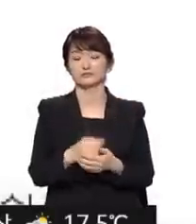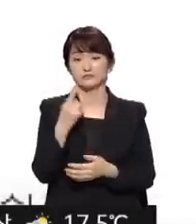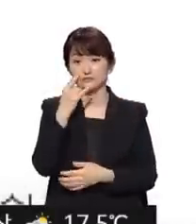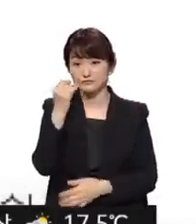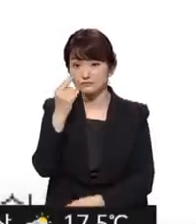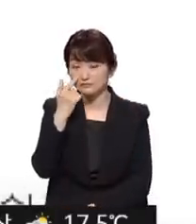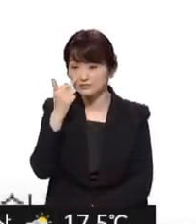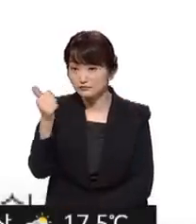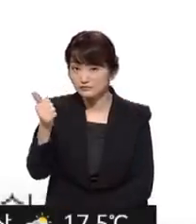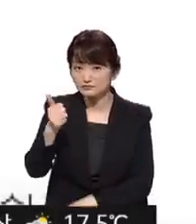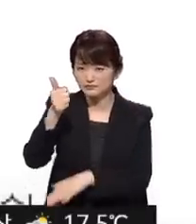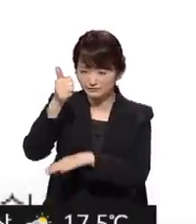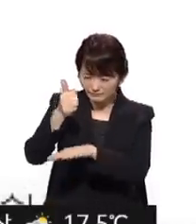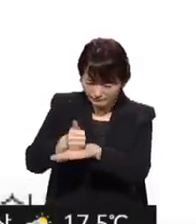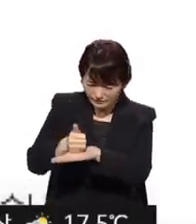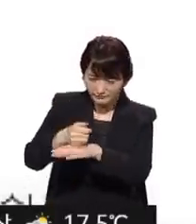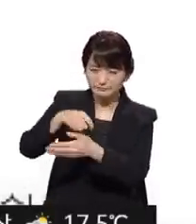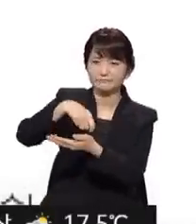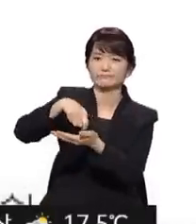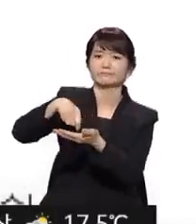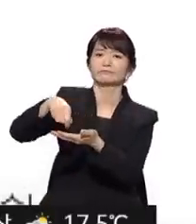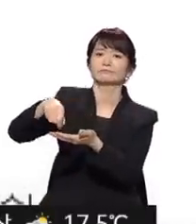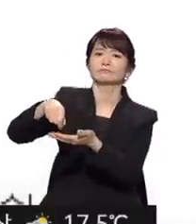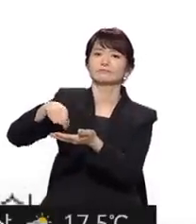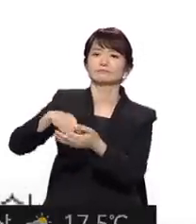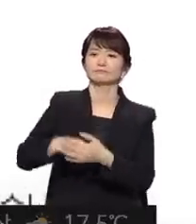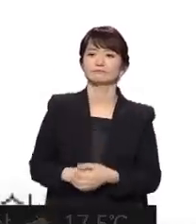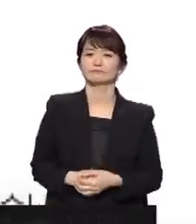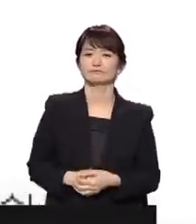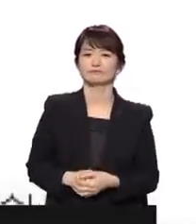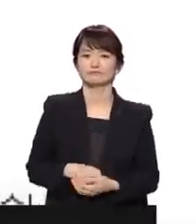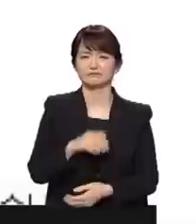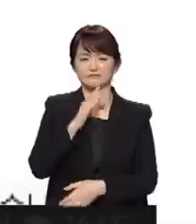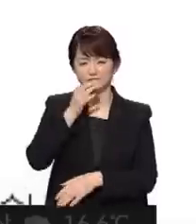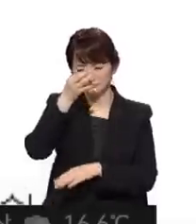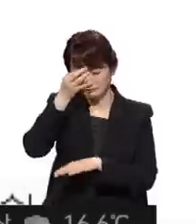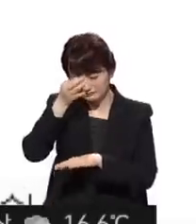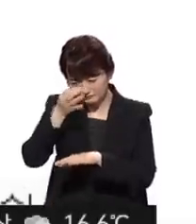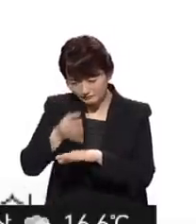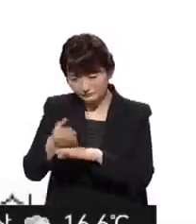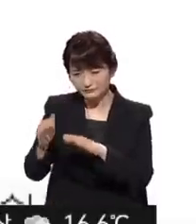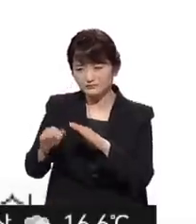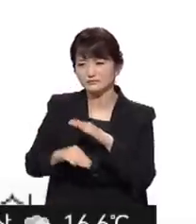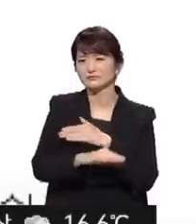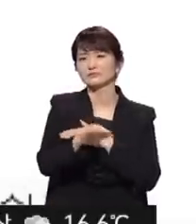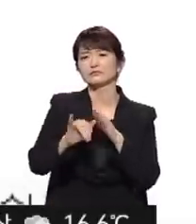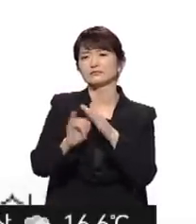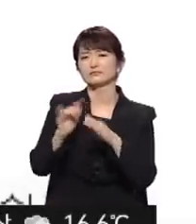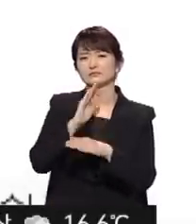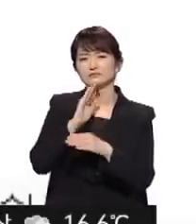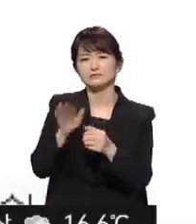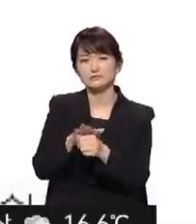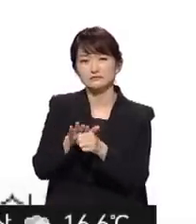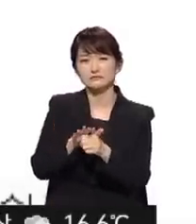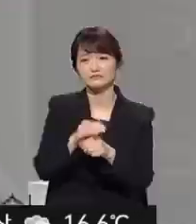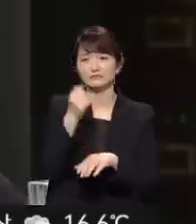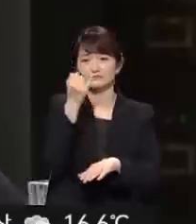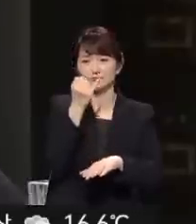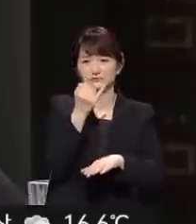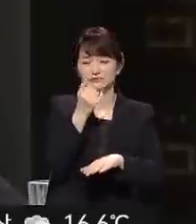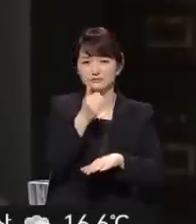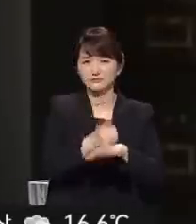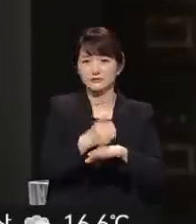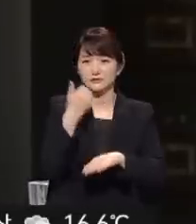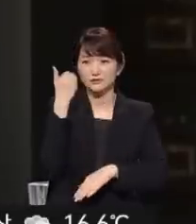아빠한테 마지막으로 유서를 남겼는데 정말 죄송해요. 우리 가족 정말 사랑했습니다. 막내 누구누구